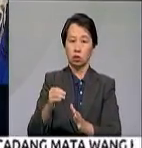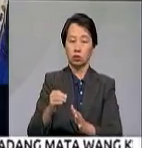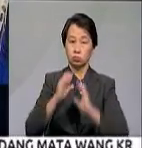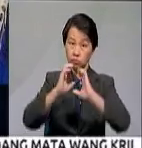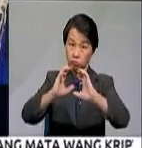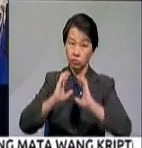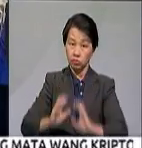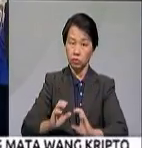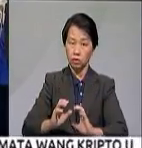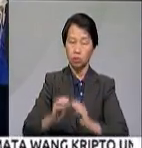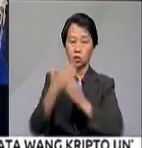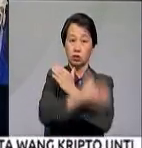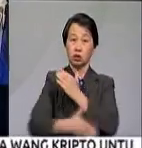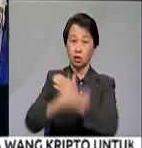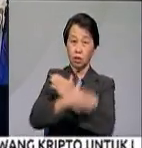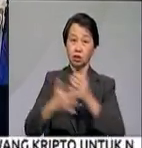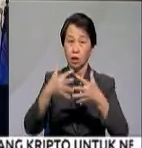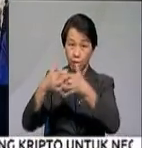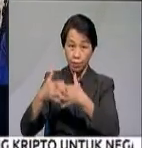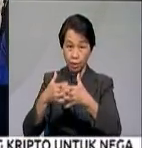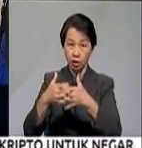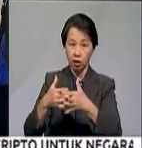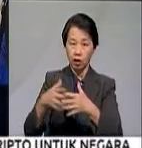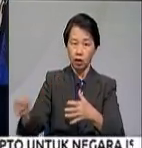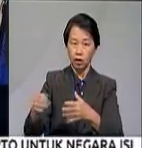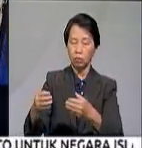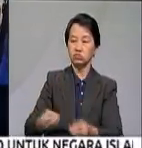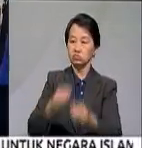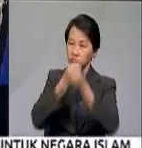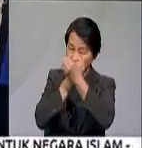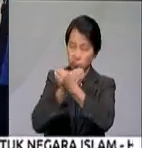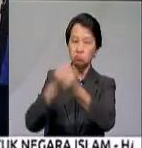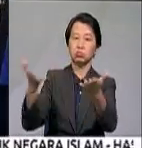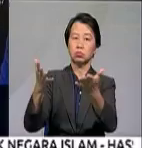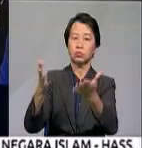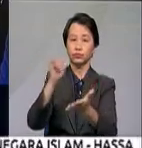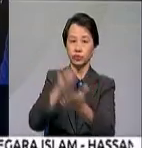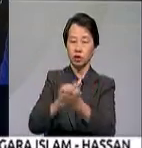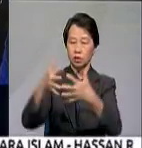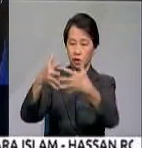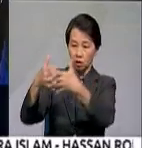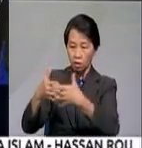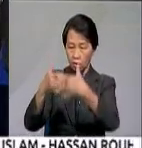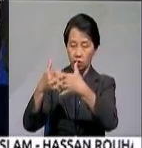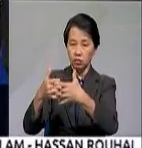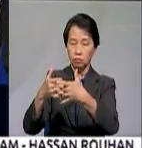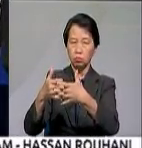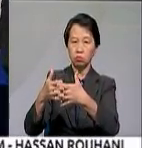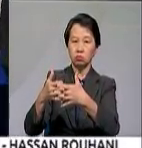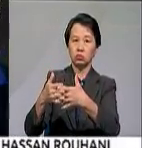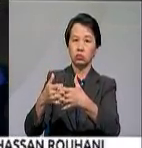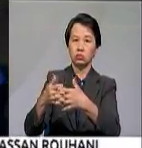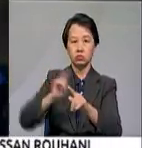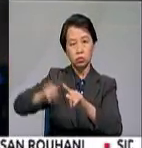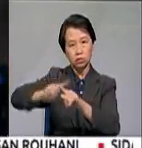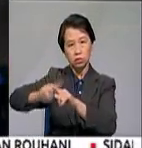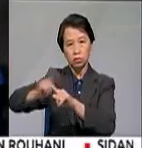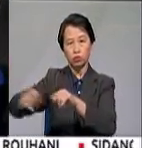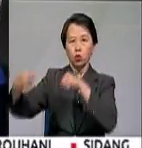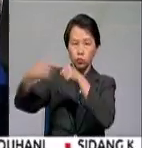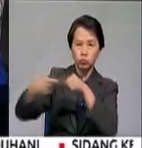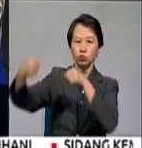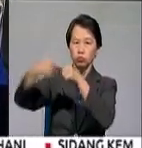cara negara dan dia mendedahkan Amerika kepada macam-macam